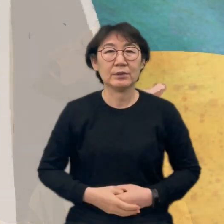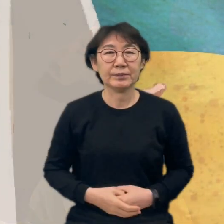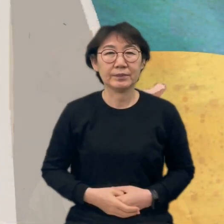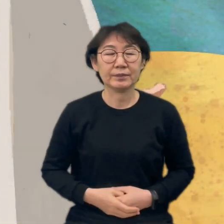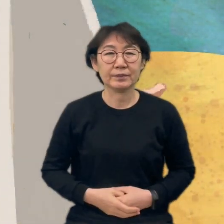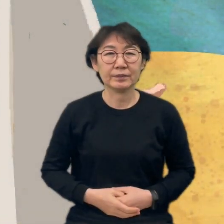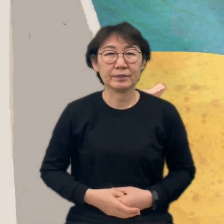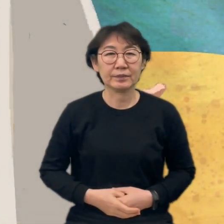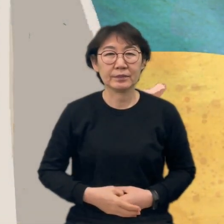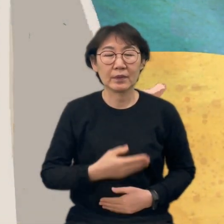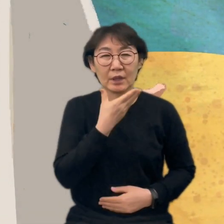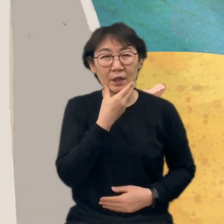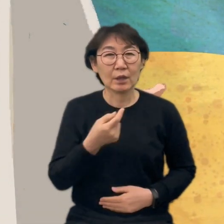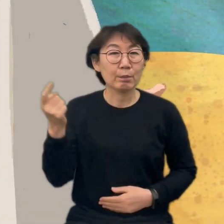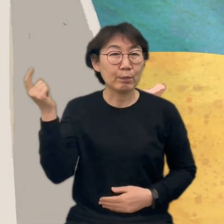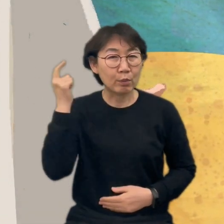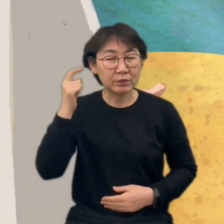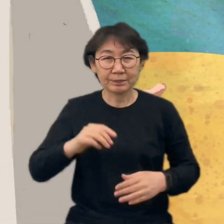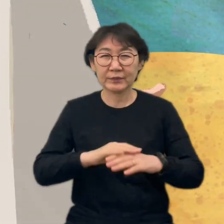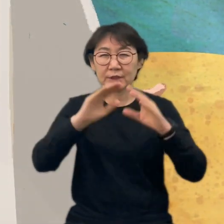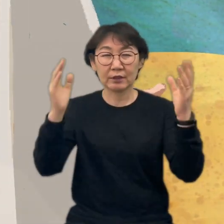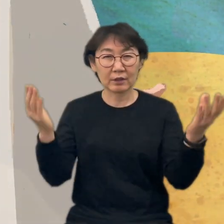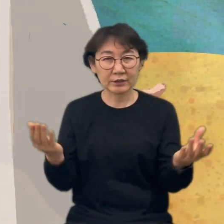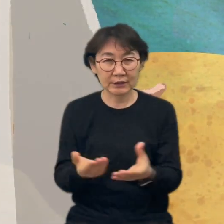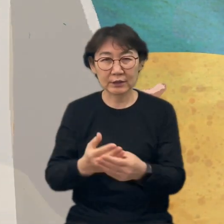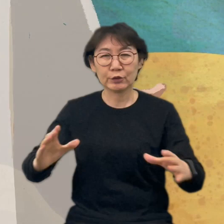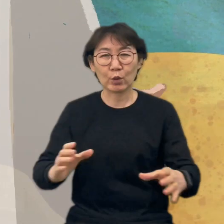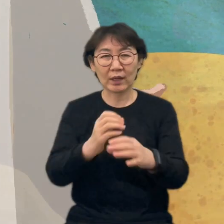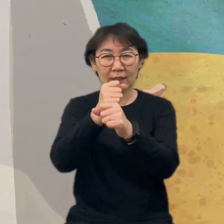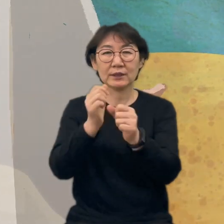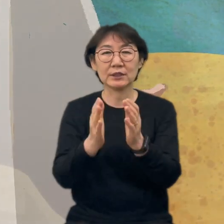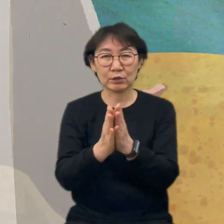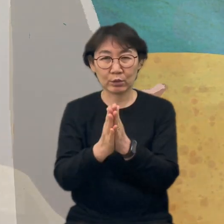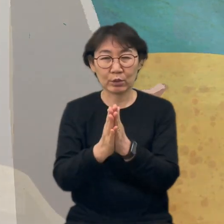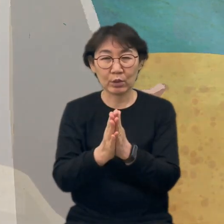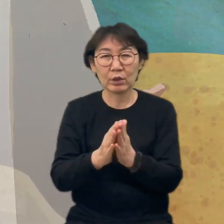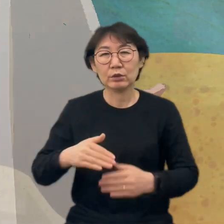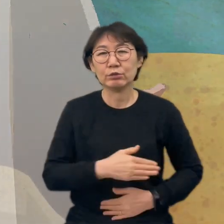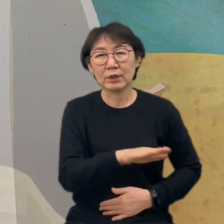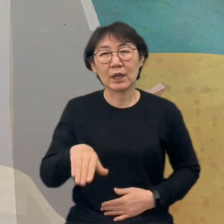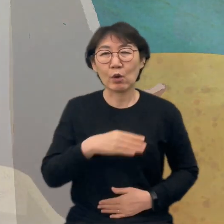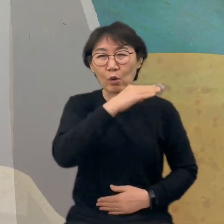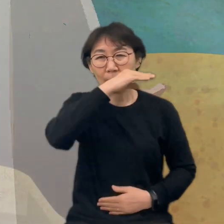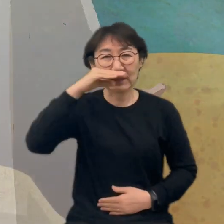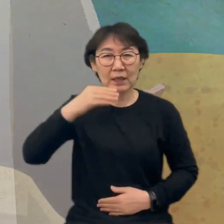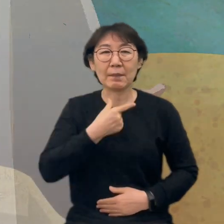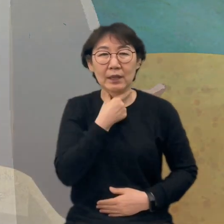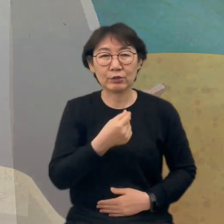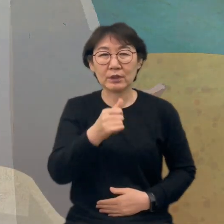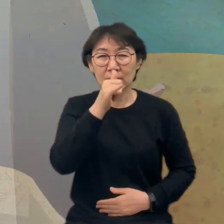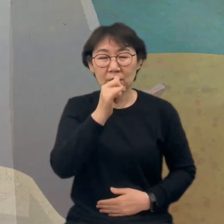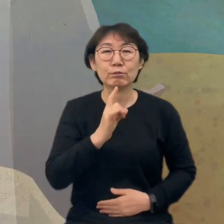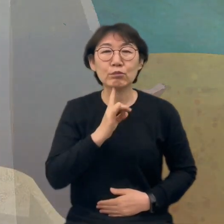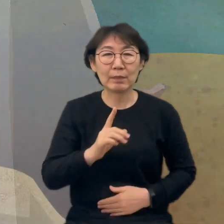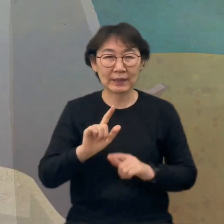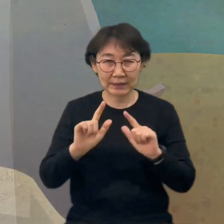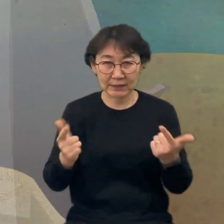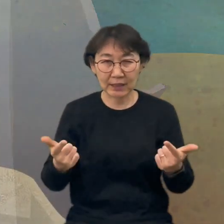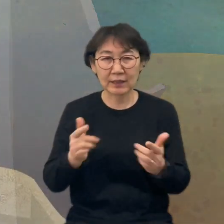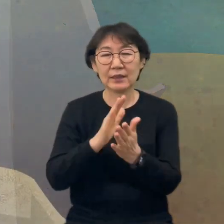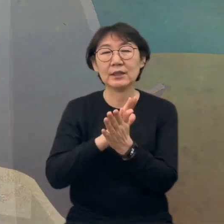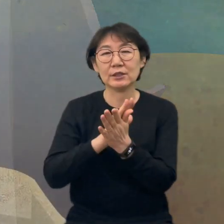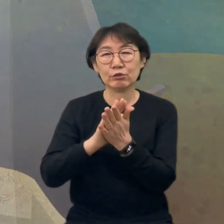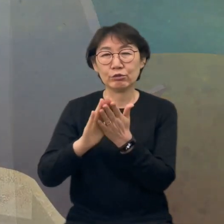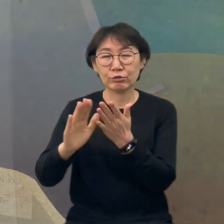바로 주님의 기도입니다. 주님의 기도는 복음 전체를 요약한 기도로 우리가 올바르게 바랄 수 있는